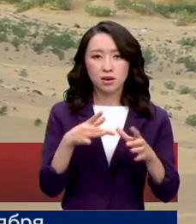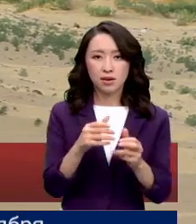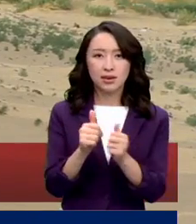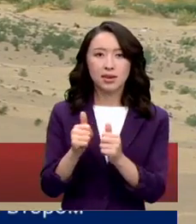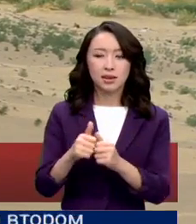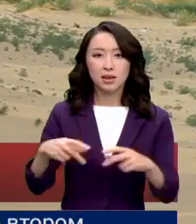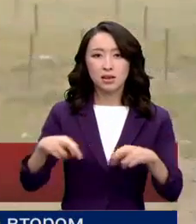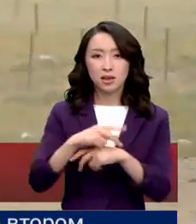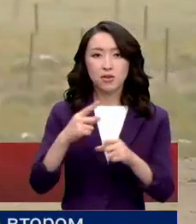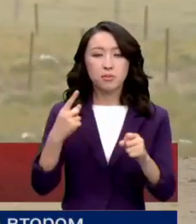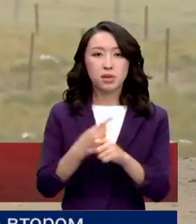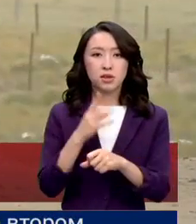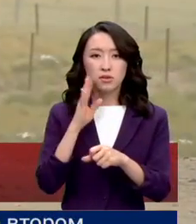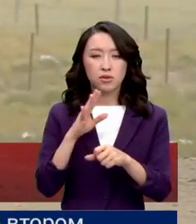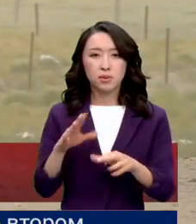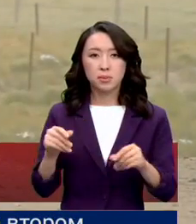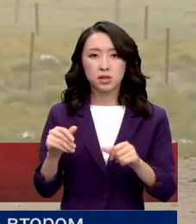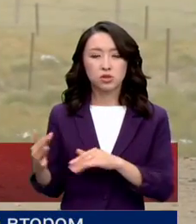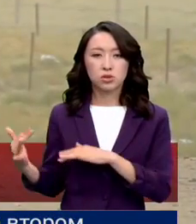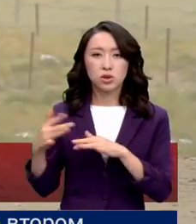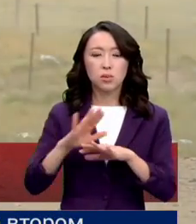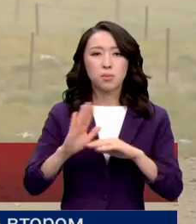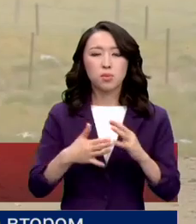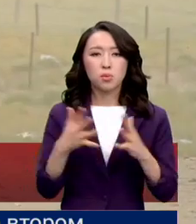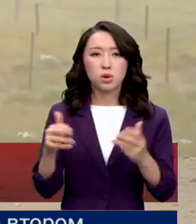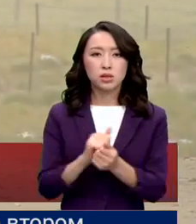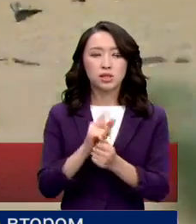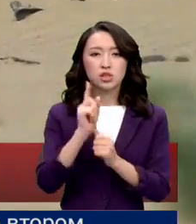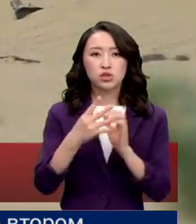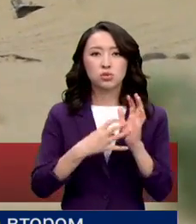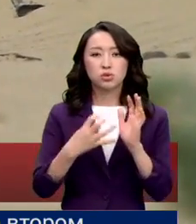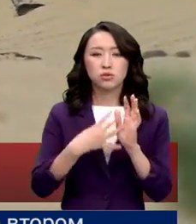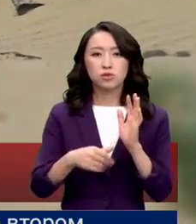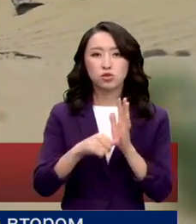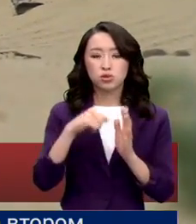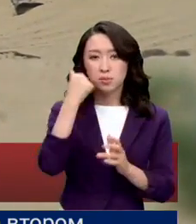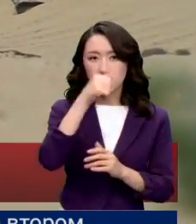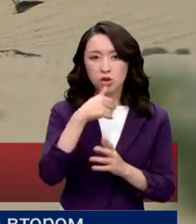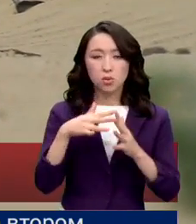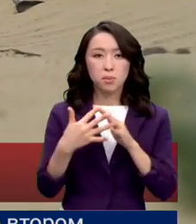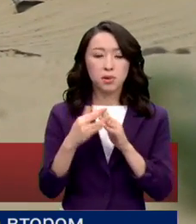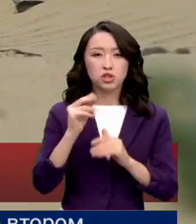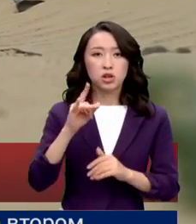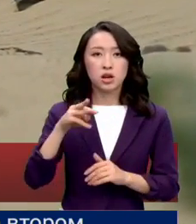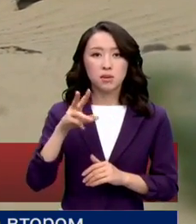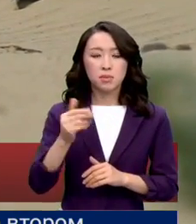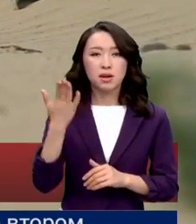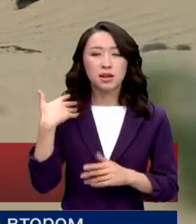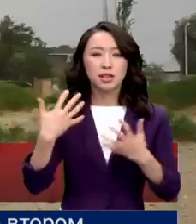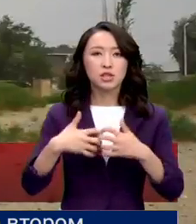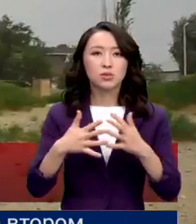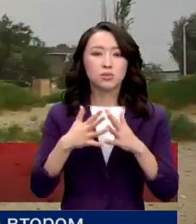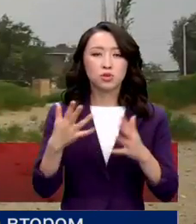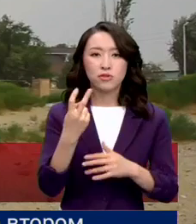Впервые движение барханов было замечено после большой засухи в 1996 году. В поселке Жарма, в котором некогда насчитывалось